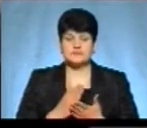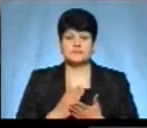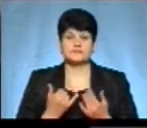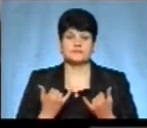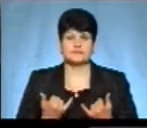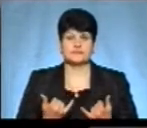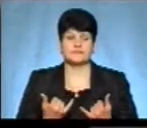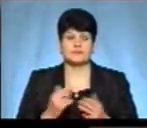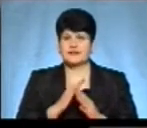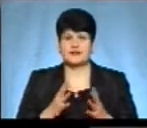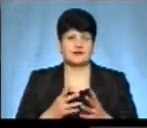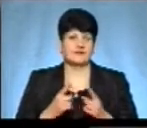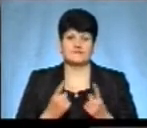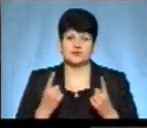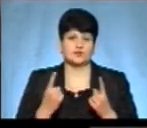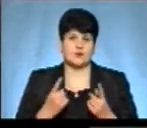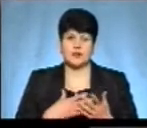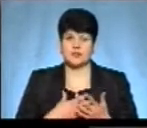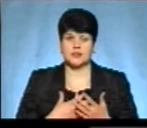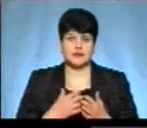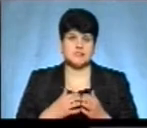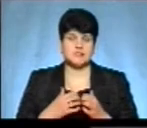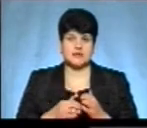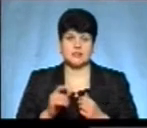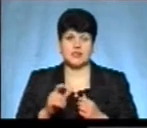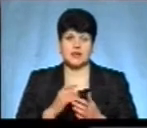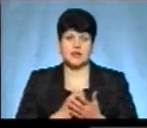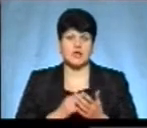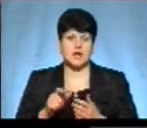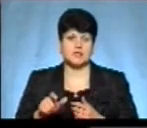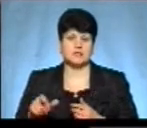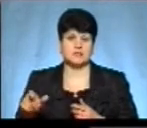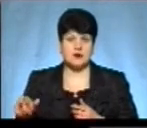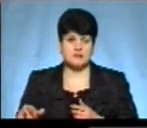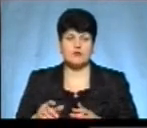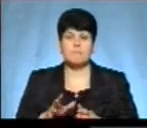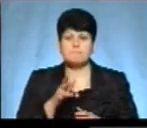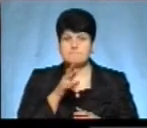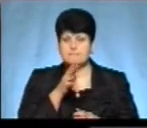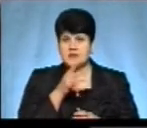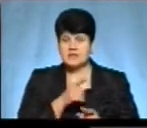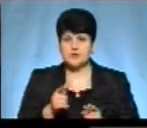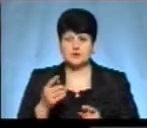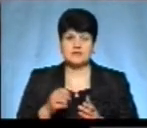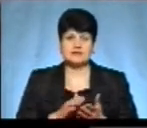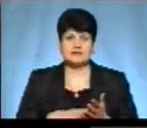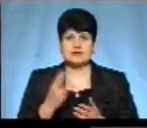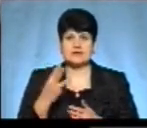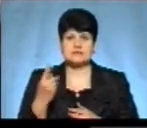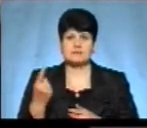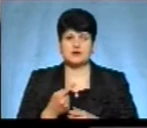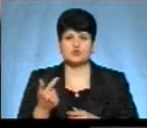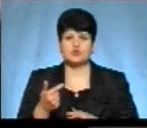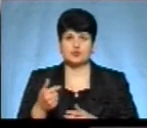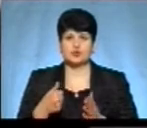наразі невисокою активністю серед кандидатів. Період реєстрації, який тривав з 31 грудня